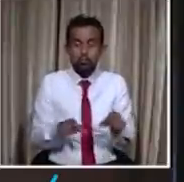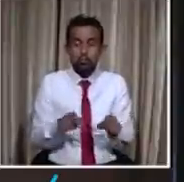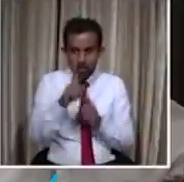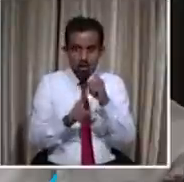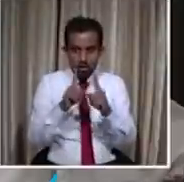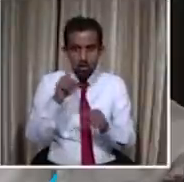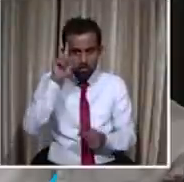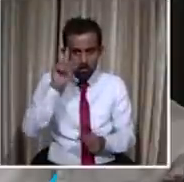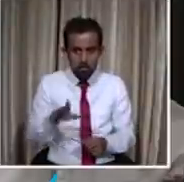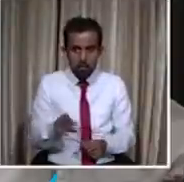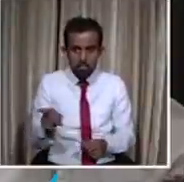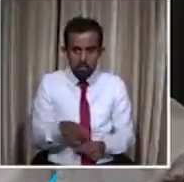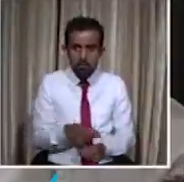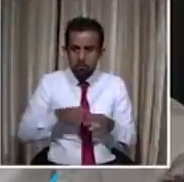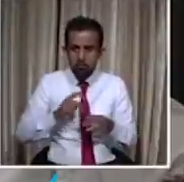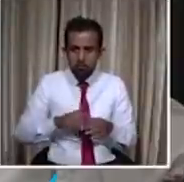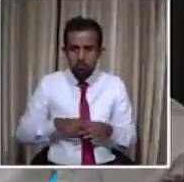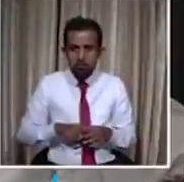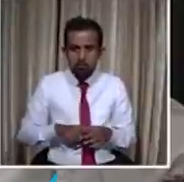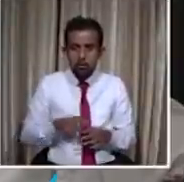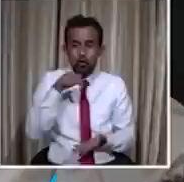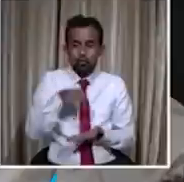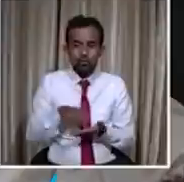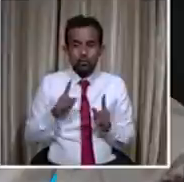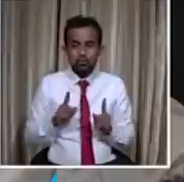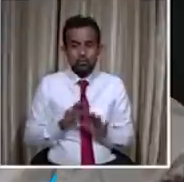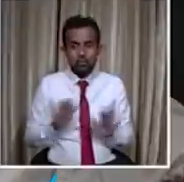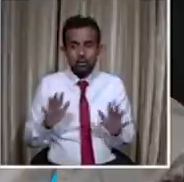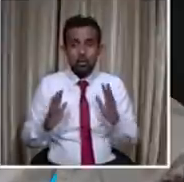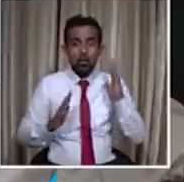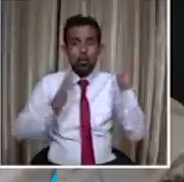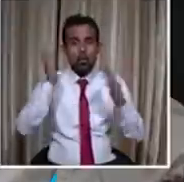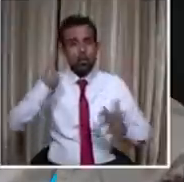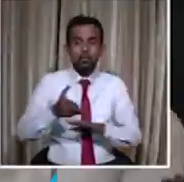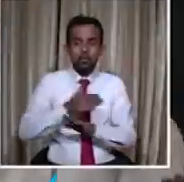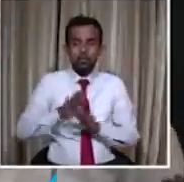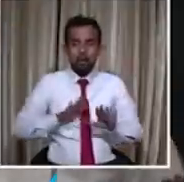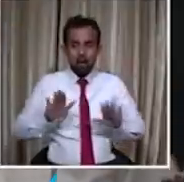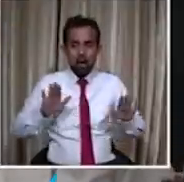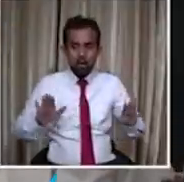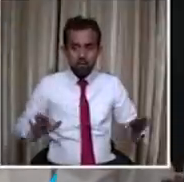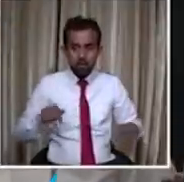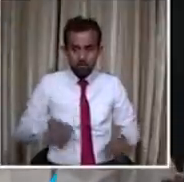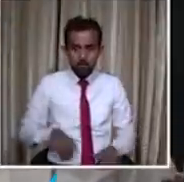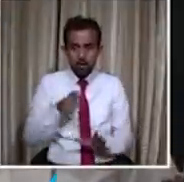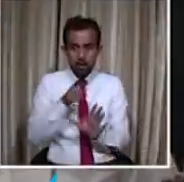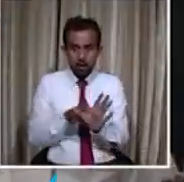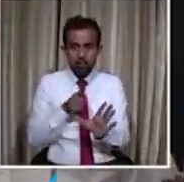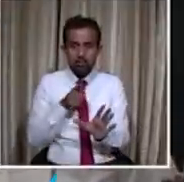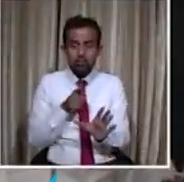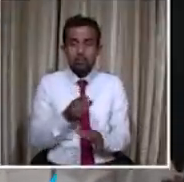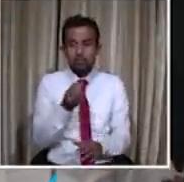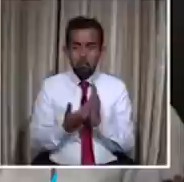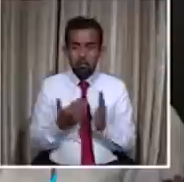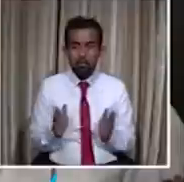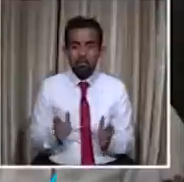ටිකවත් දෙන්න. මේ දෛනික ආහාර ගැන ප්‍රශ්නේ කොළඹට විතරක් නෙමෙයි. ලෝකෙ හැම තැනම සිදුවෙන්න යනවා. මේ අවුරුද්දේ ඇත්ත වශයෙන්ම ආහාර